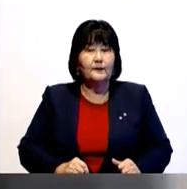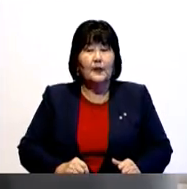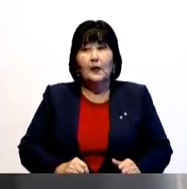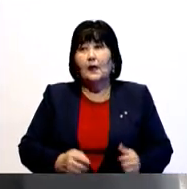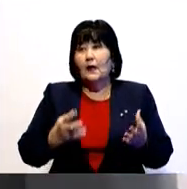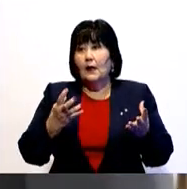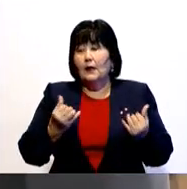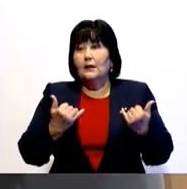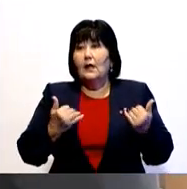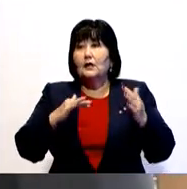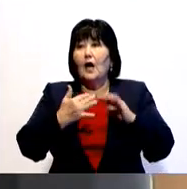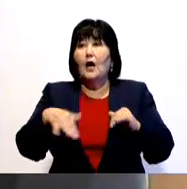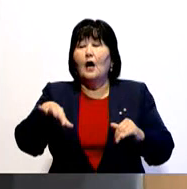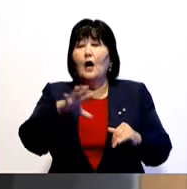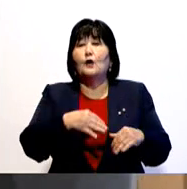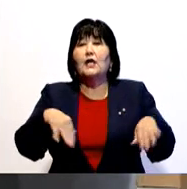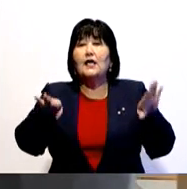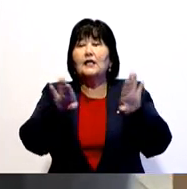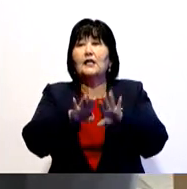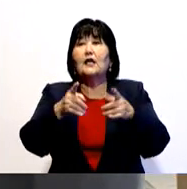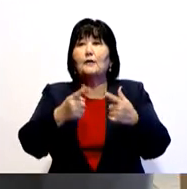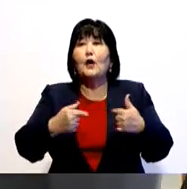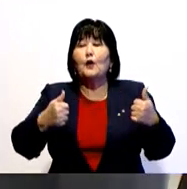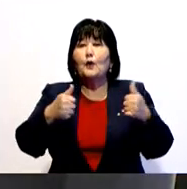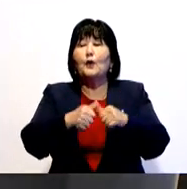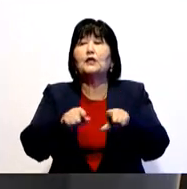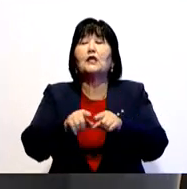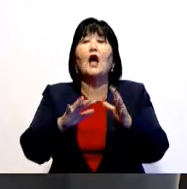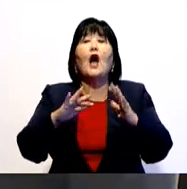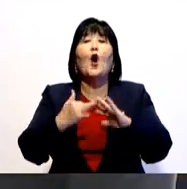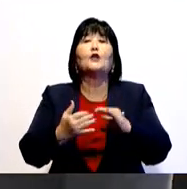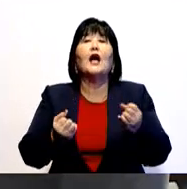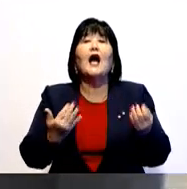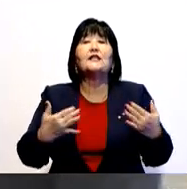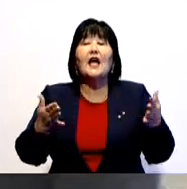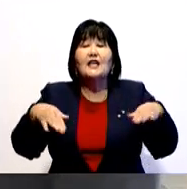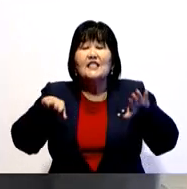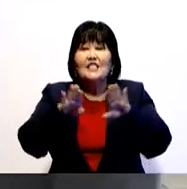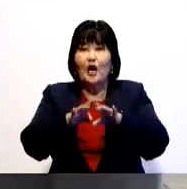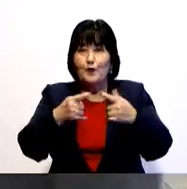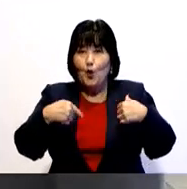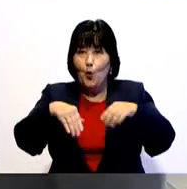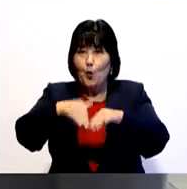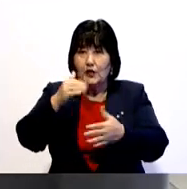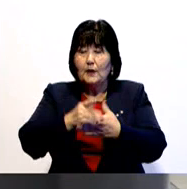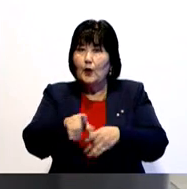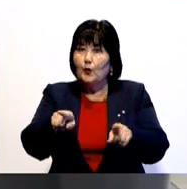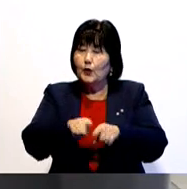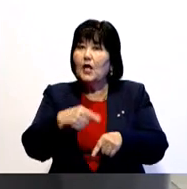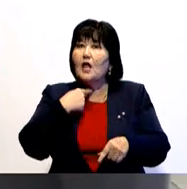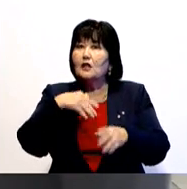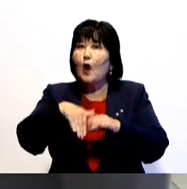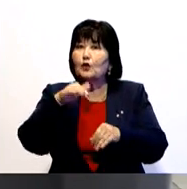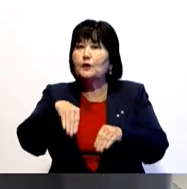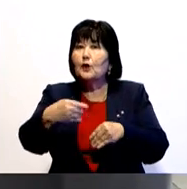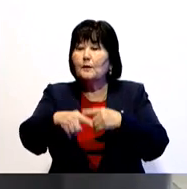Енді қазір аудандағы жабық учаскелер туралы айтып өтсеңіз, ауданда қанша жабық учаске бар? Әдетте ондағы дауыс беру